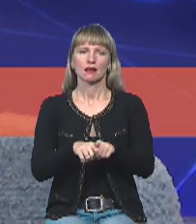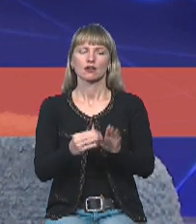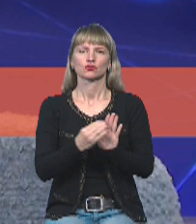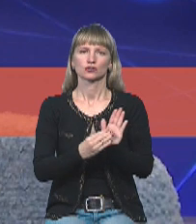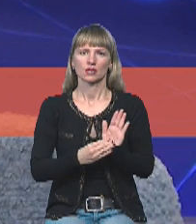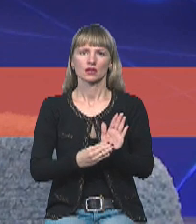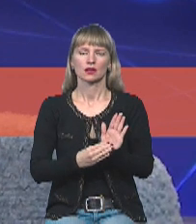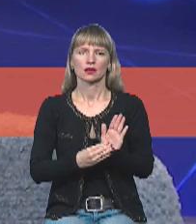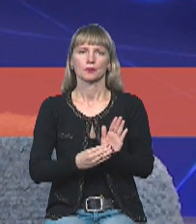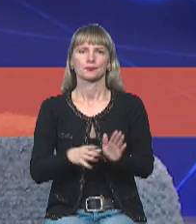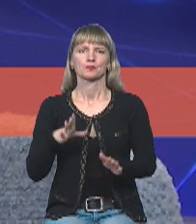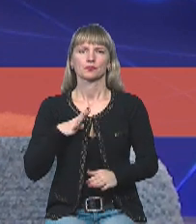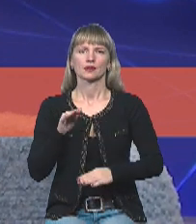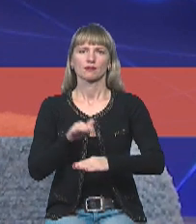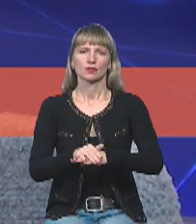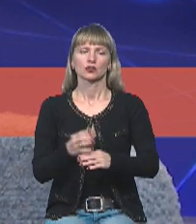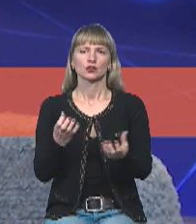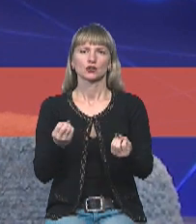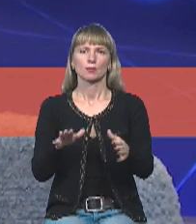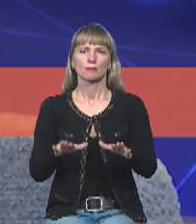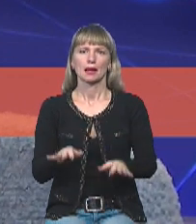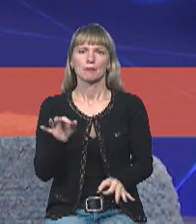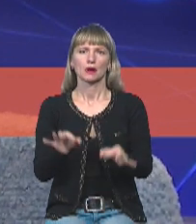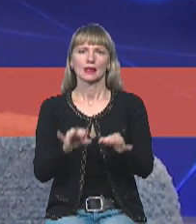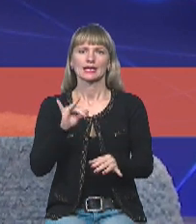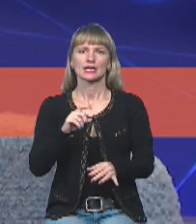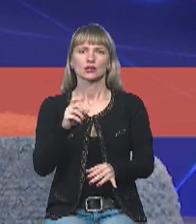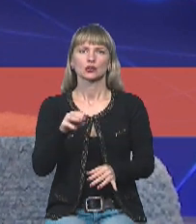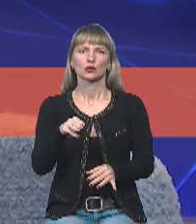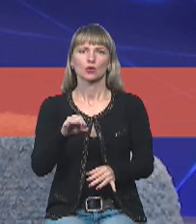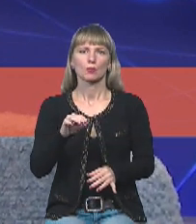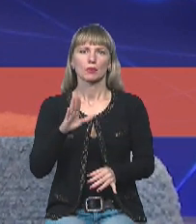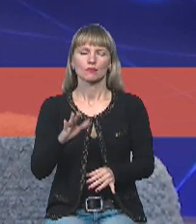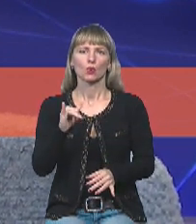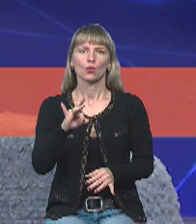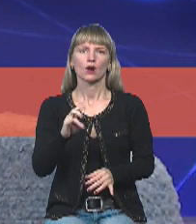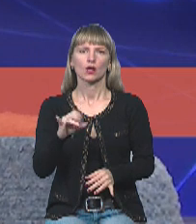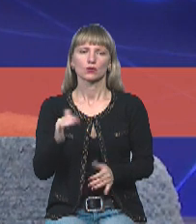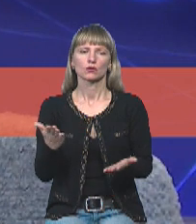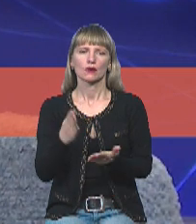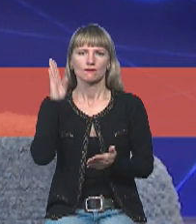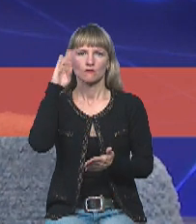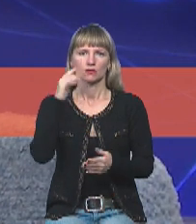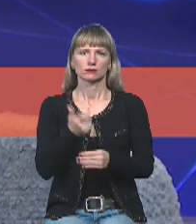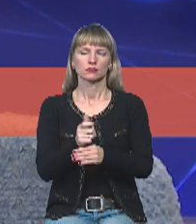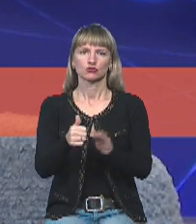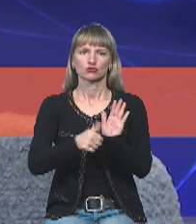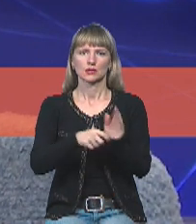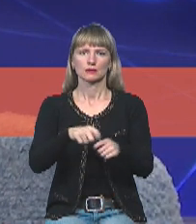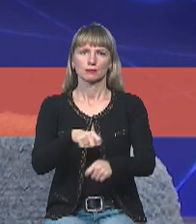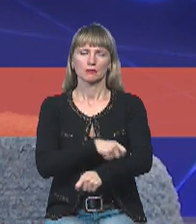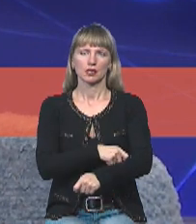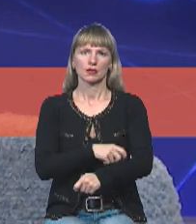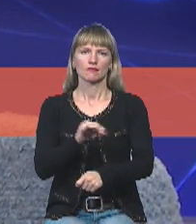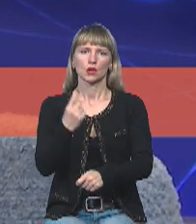в принципі, було виявлено ще й вміст природних ізотопів урану, які перевищували в воді на 6 метрах від 1,6 до